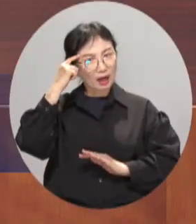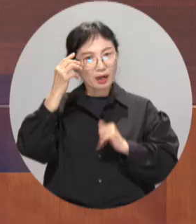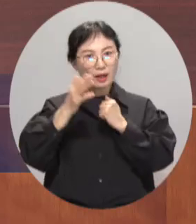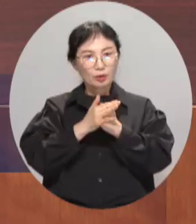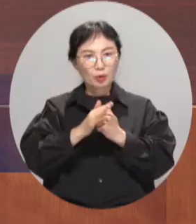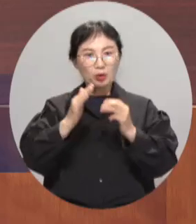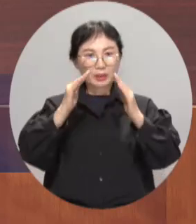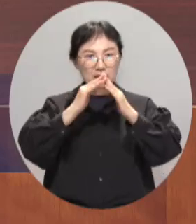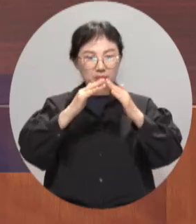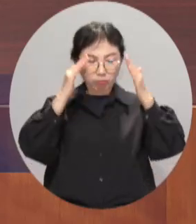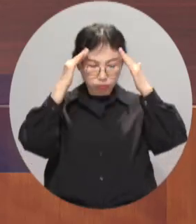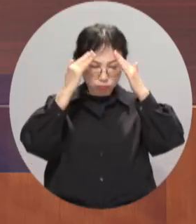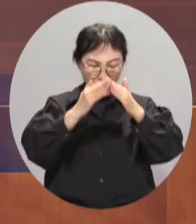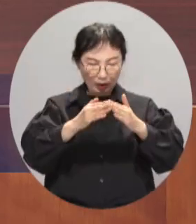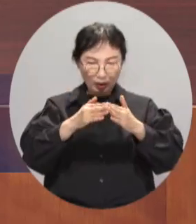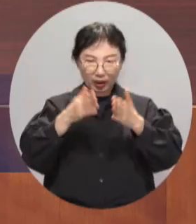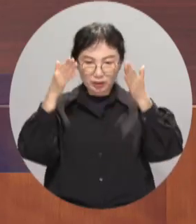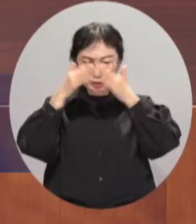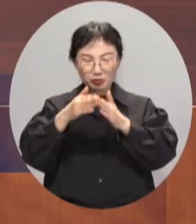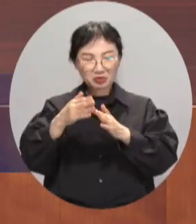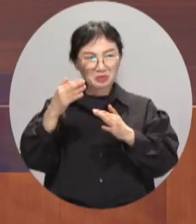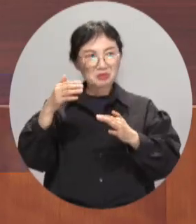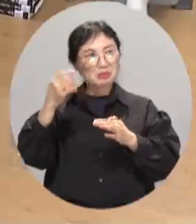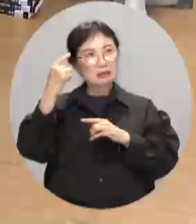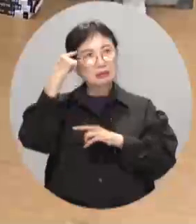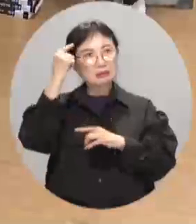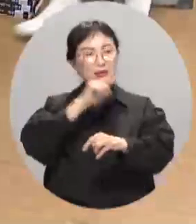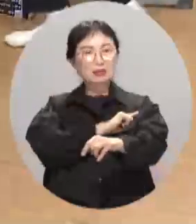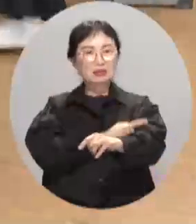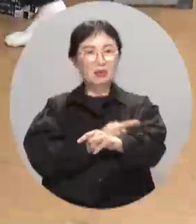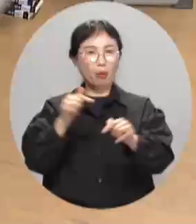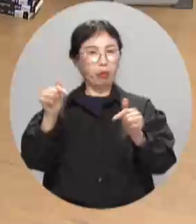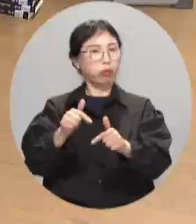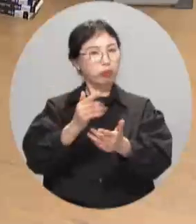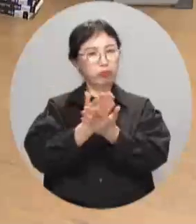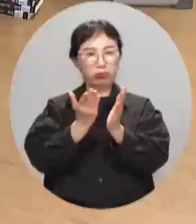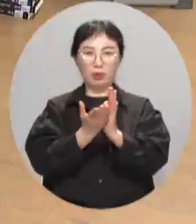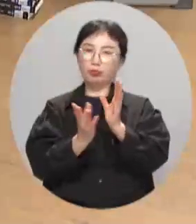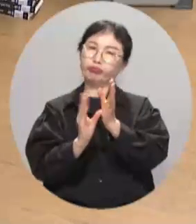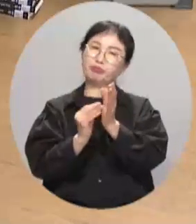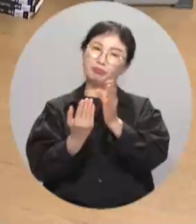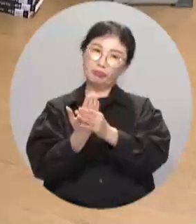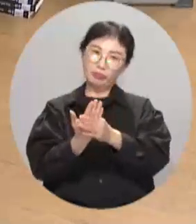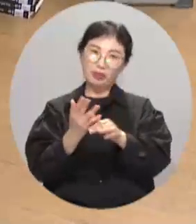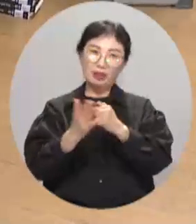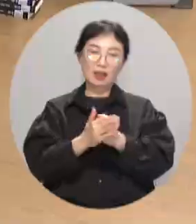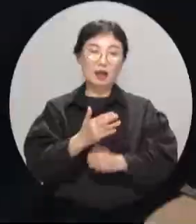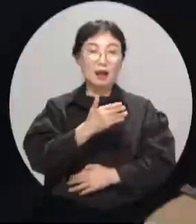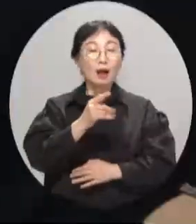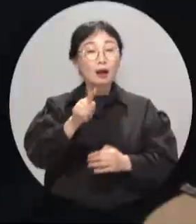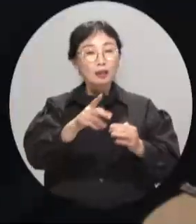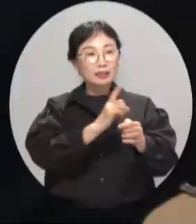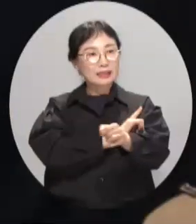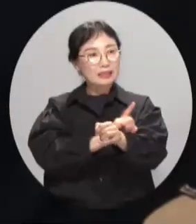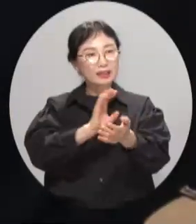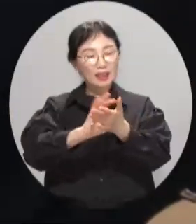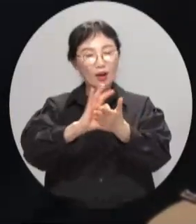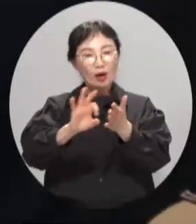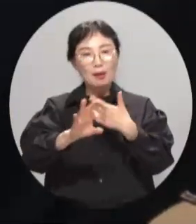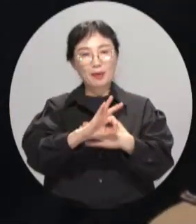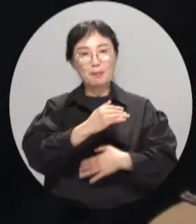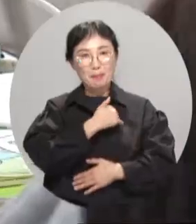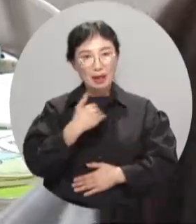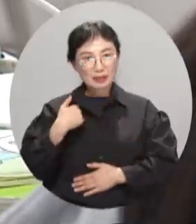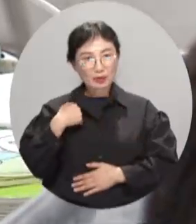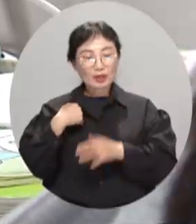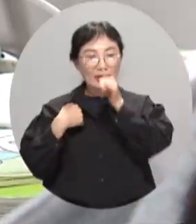시력자, 집중력 감소, 수면 장애 등과 관련해 교육감은 일단 디지털 수업의 만족도가 높긴 하지만 부작용에